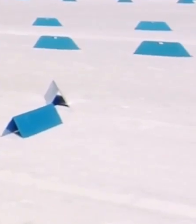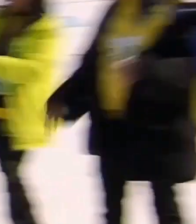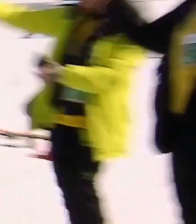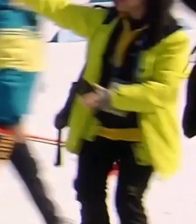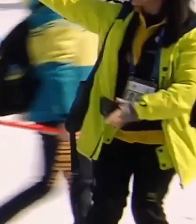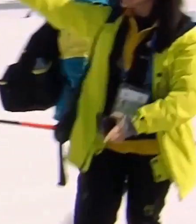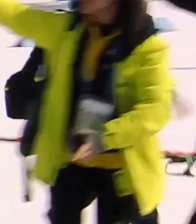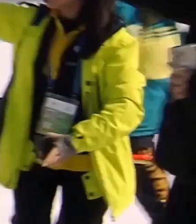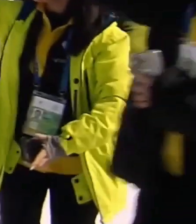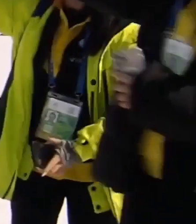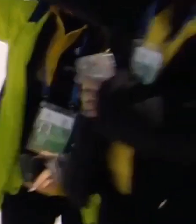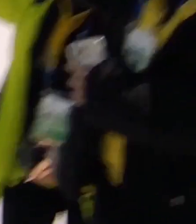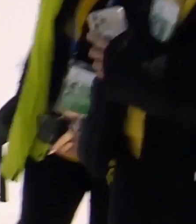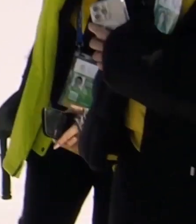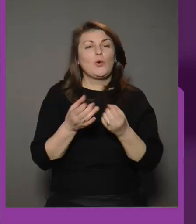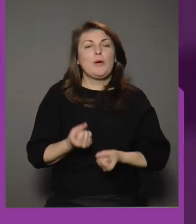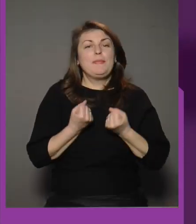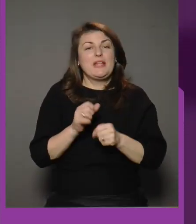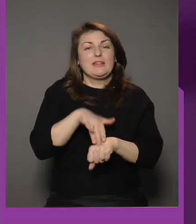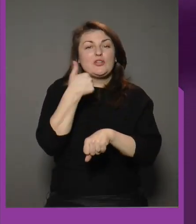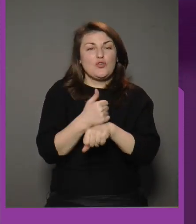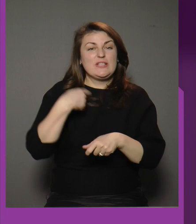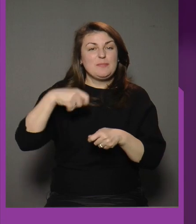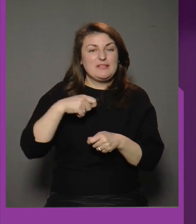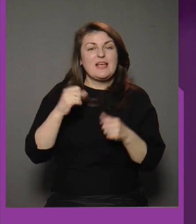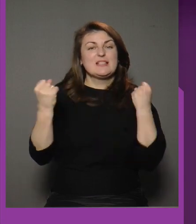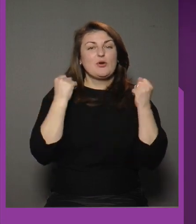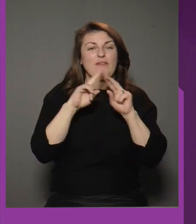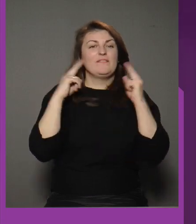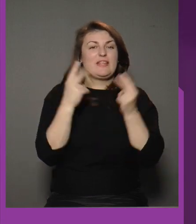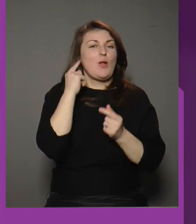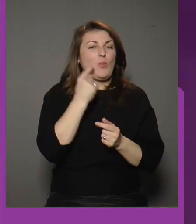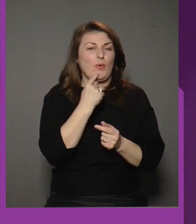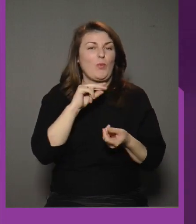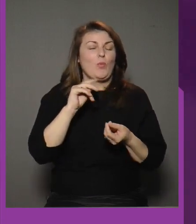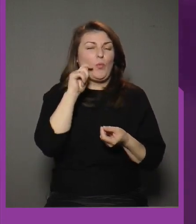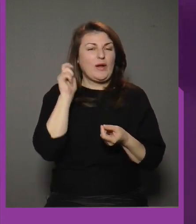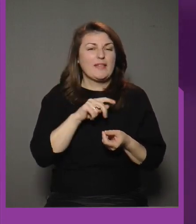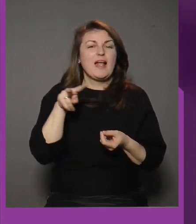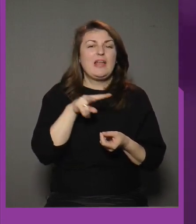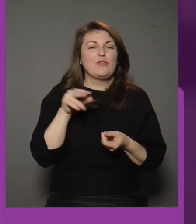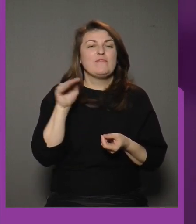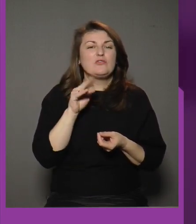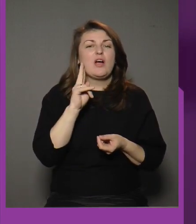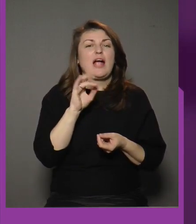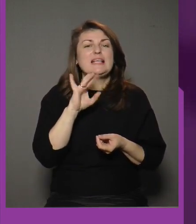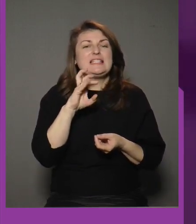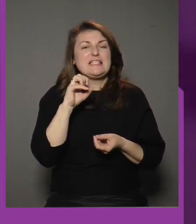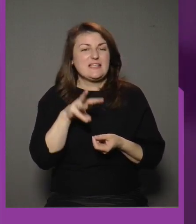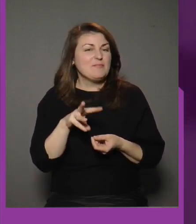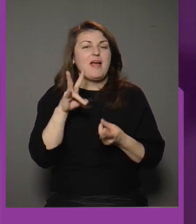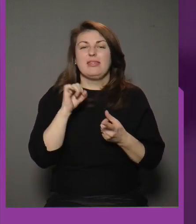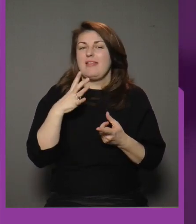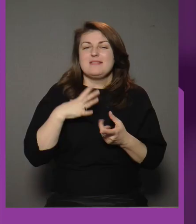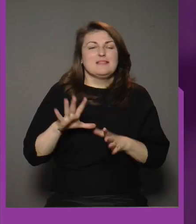змогла. Група підтримки на чолі з президентом Спортивної федерації глухих України Леонідом Федоровичем Касіцьким не